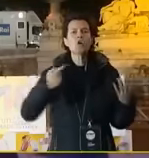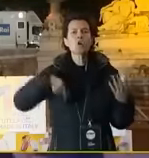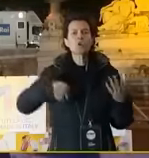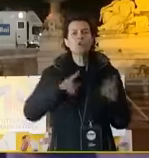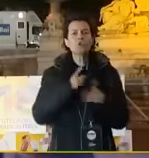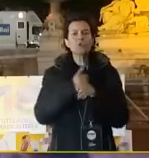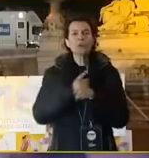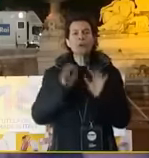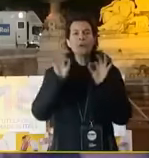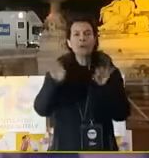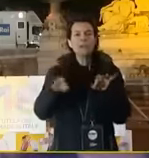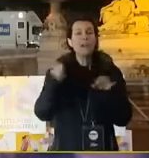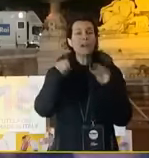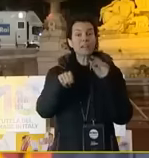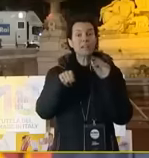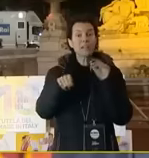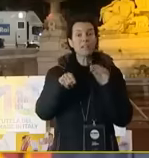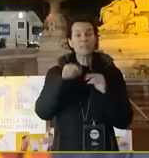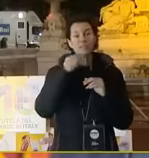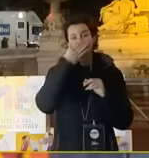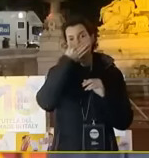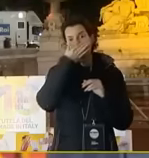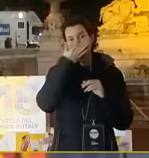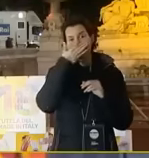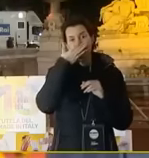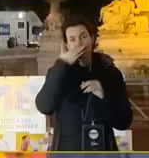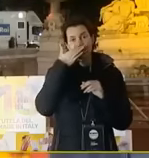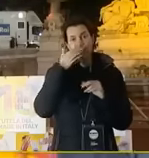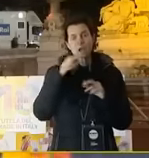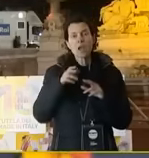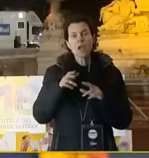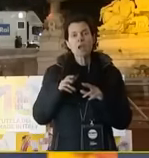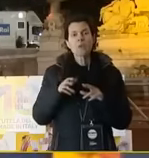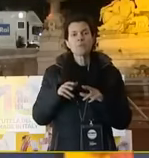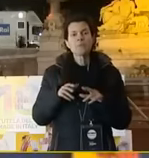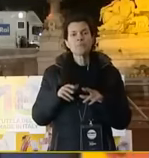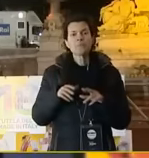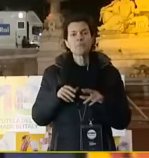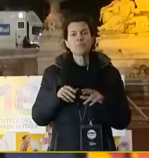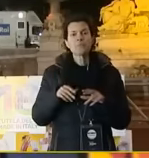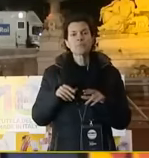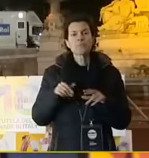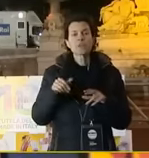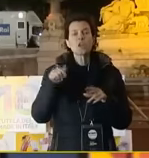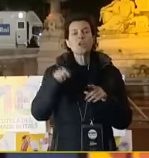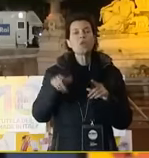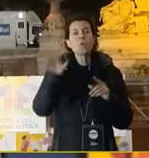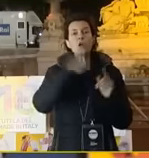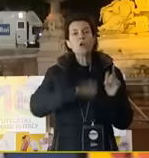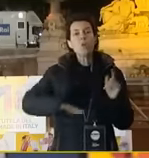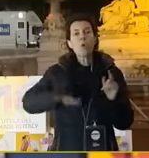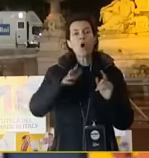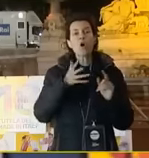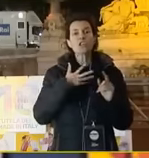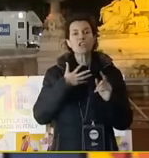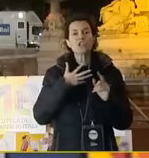lì che dobbiamo riuscire ad arrivare, in quelle periferie, in quei palazzi, in quella sofferenza, perché la sofferenza